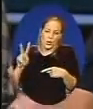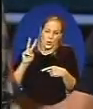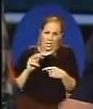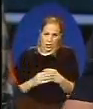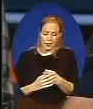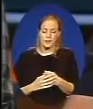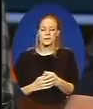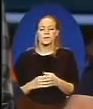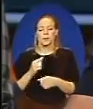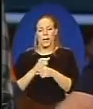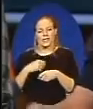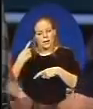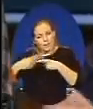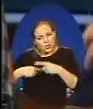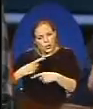המסורתיות,